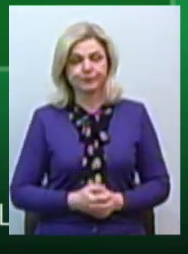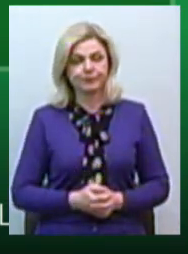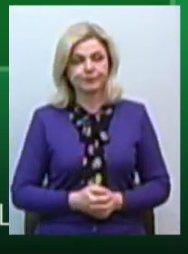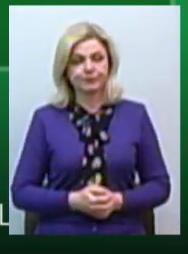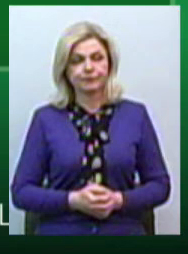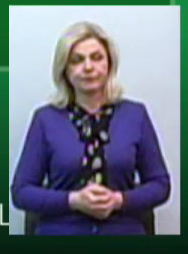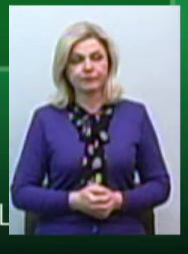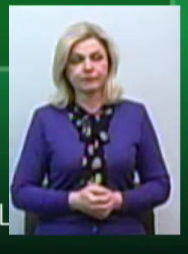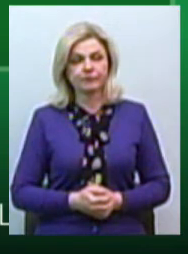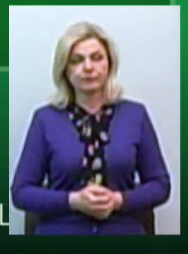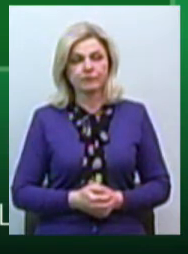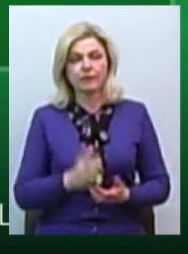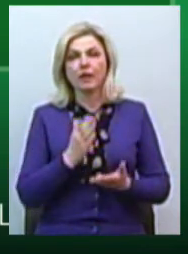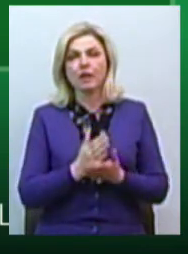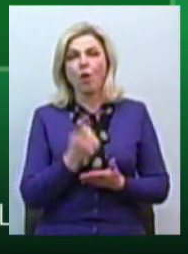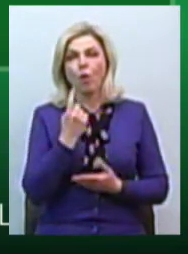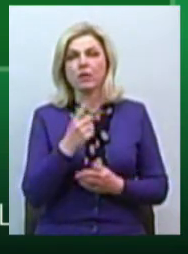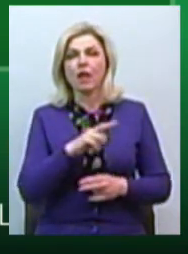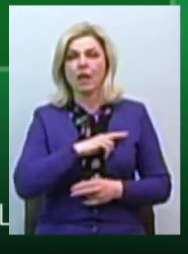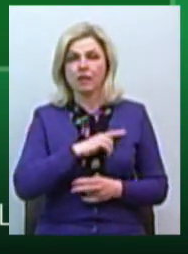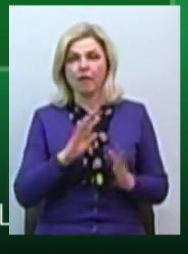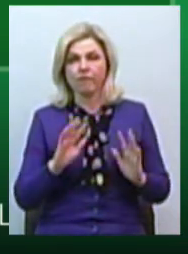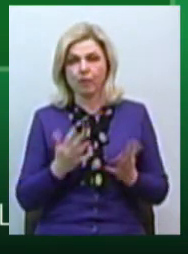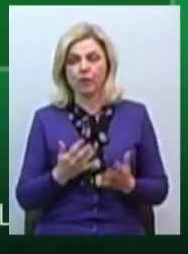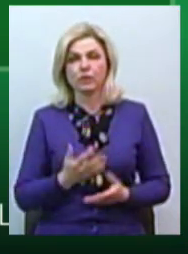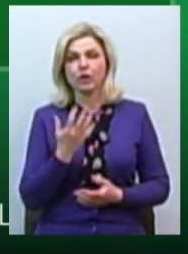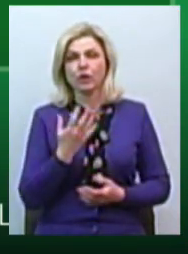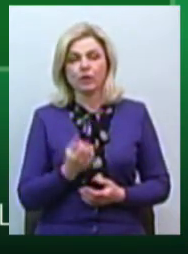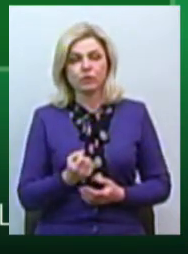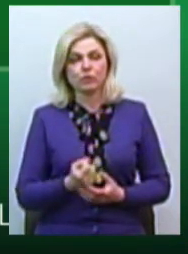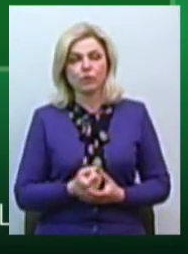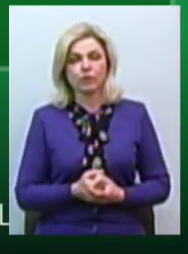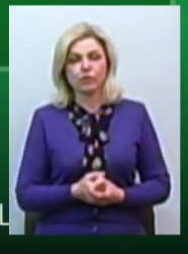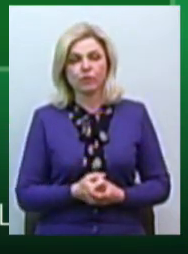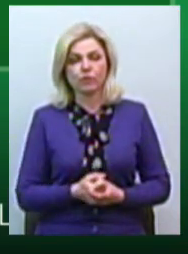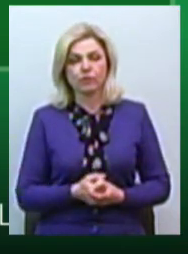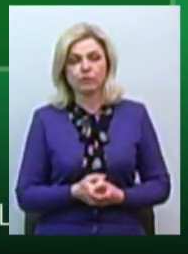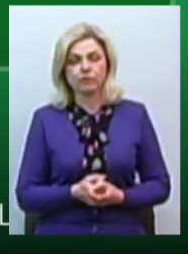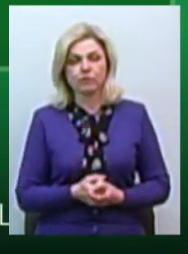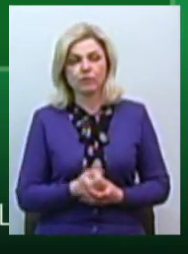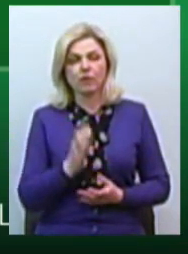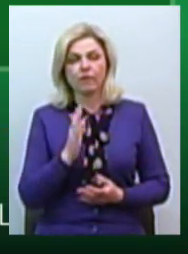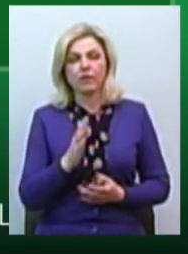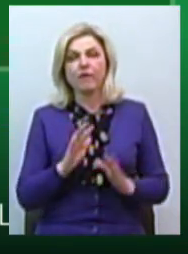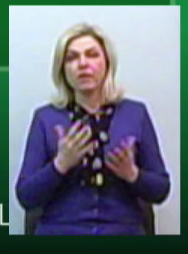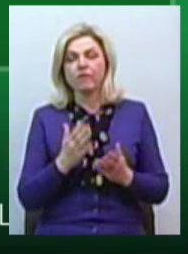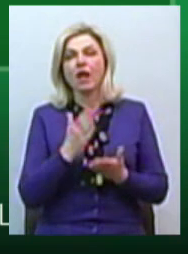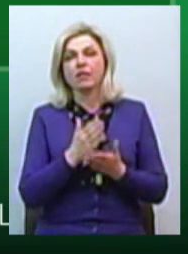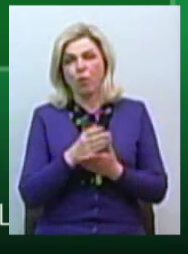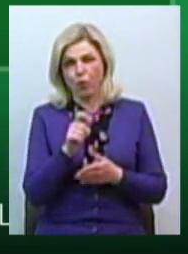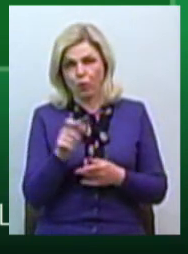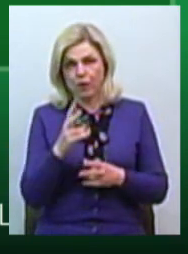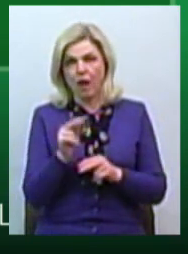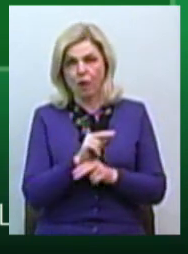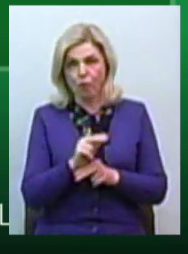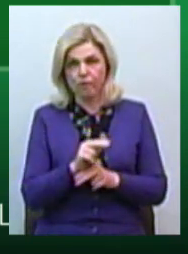Станом на сьогодні є один летальний випадок та ще немає людей, які вилікувалися. Тобто всі виявлення вони знаходяться на лікуванні. Наразі